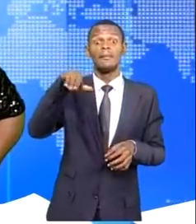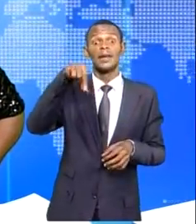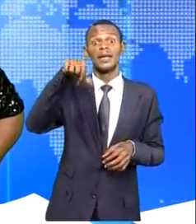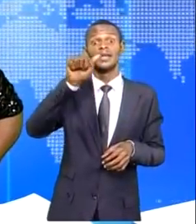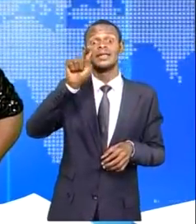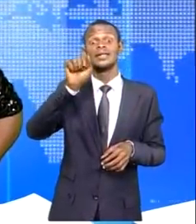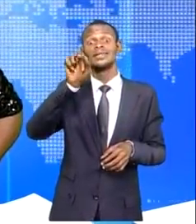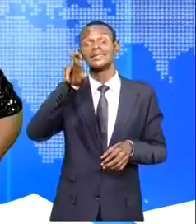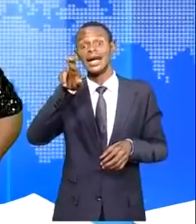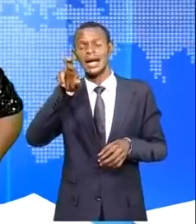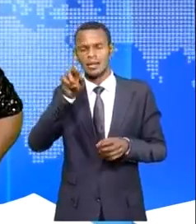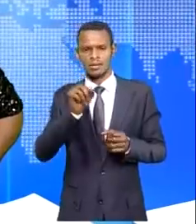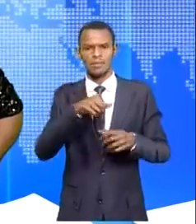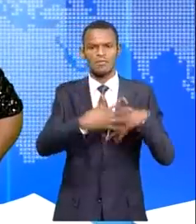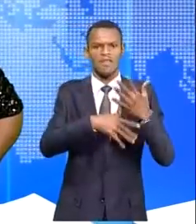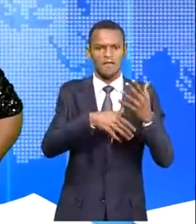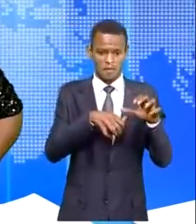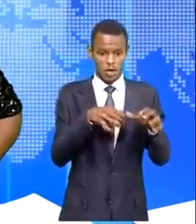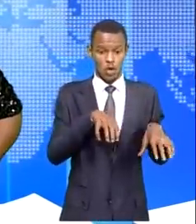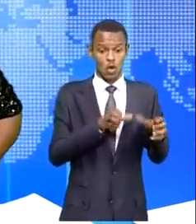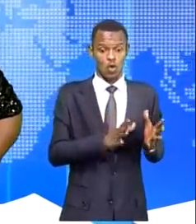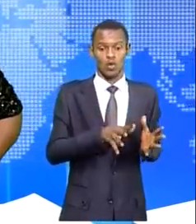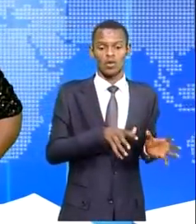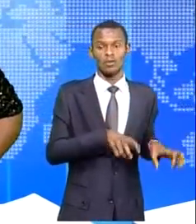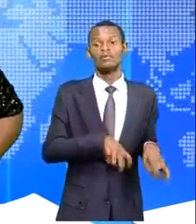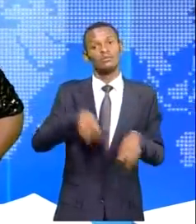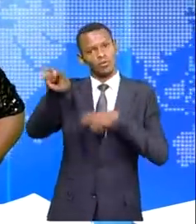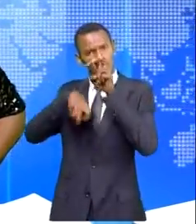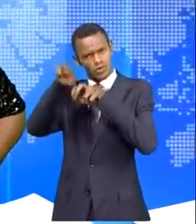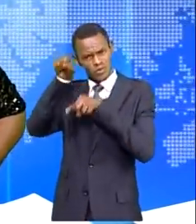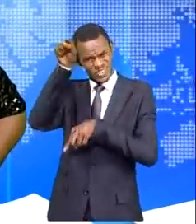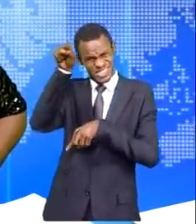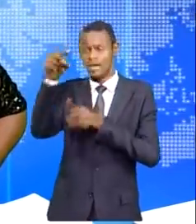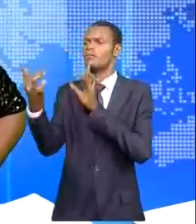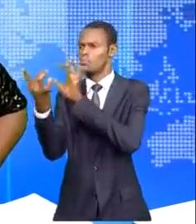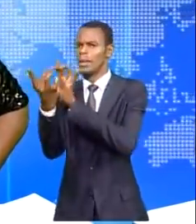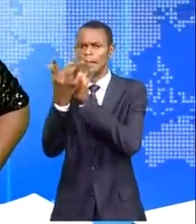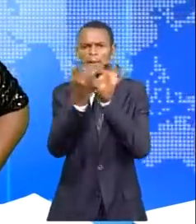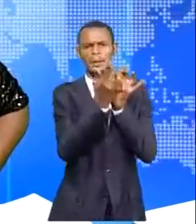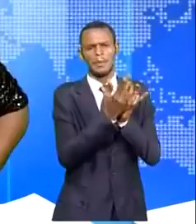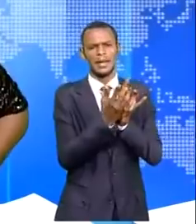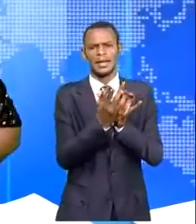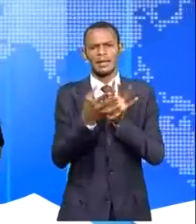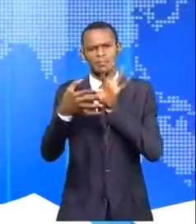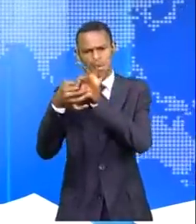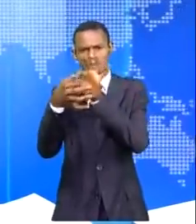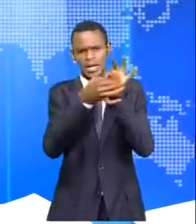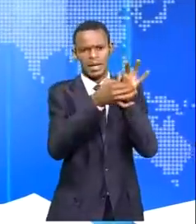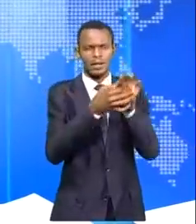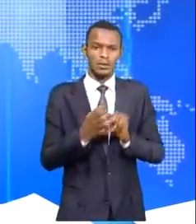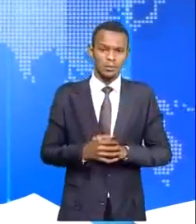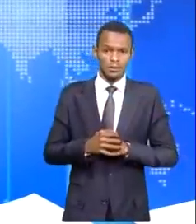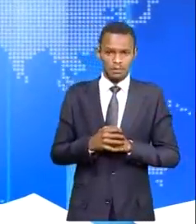qui ont fait le déplacement de doha entier de contacts sérieux avec leur nouveau partenaire qatari en revient sur